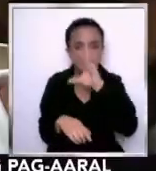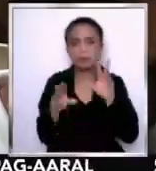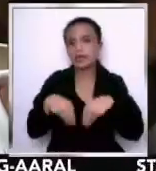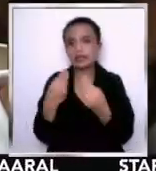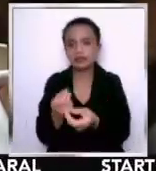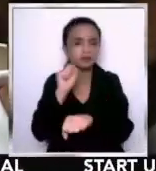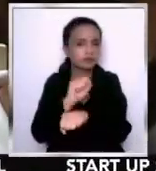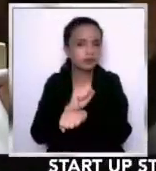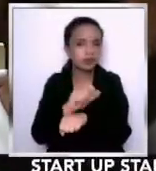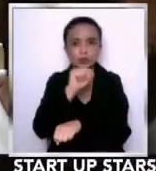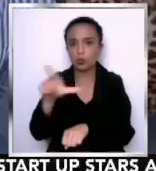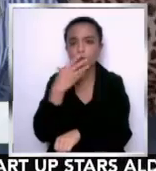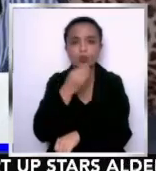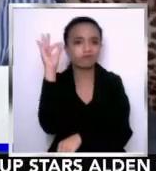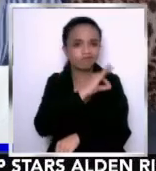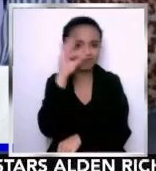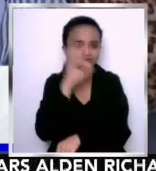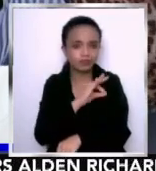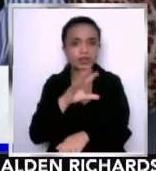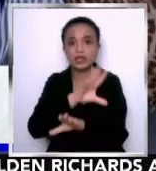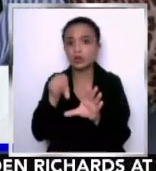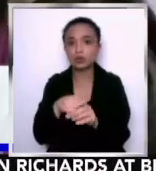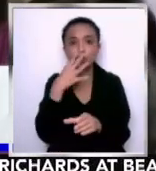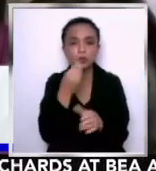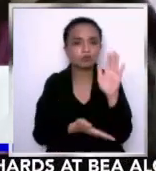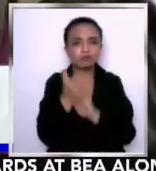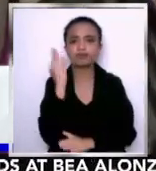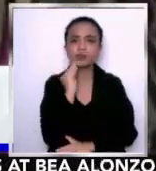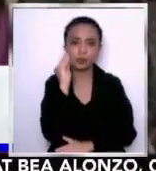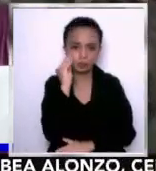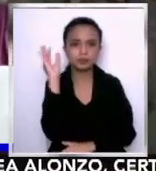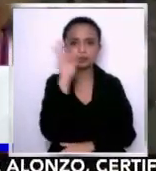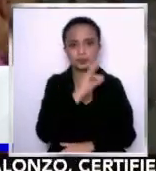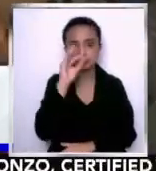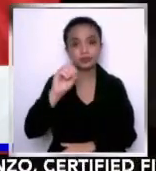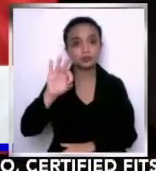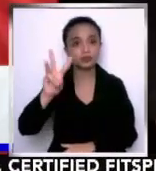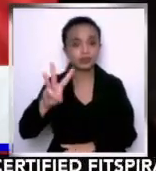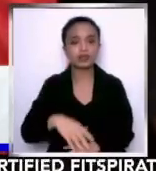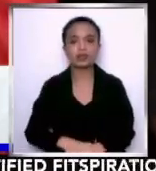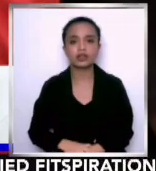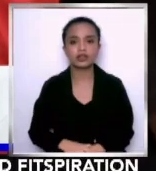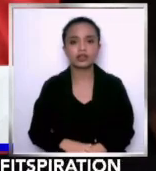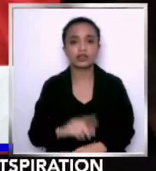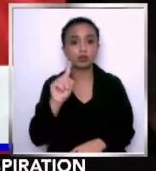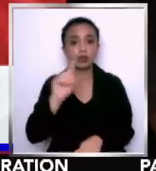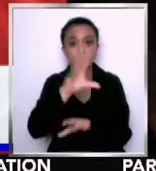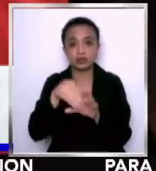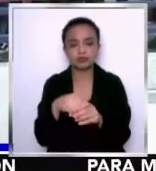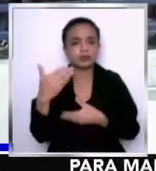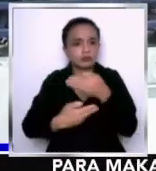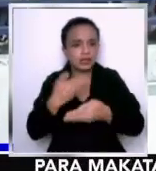Pilipino, kabilang na ang mga nag-uwi ang OFW. Isa na raw dito ang pagpapadali ng proseso sa paghahanap ng